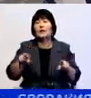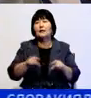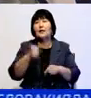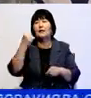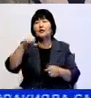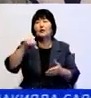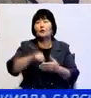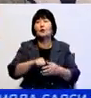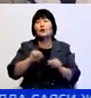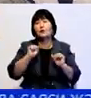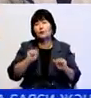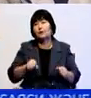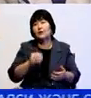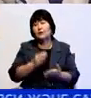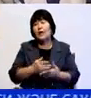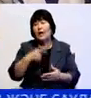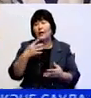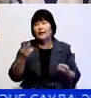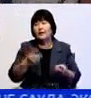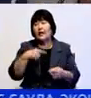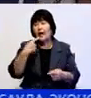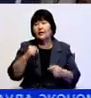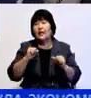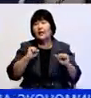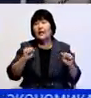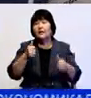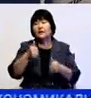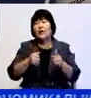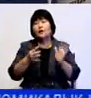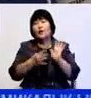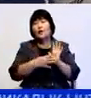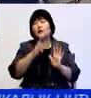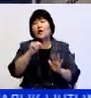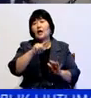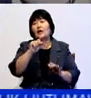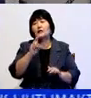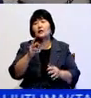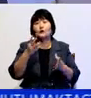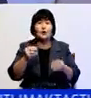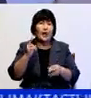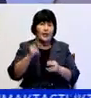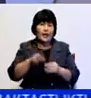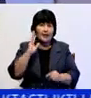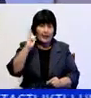тұғырынан көрінуіне мүмкіндігі бар. Айта кетейік, аталмыш спартакиада 9 қазан күні аяқталады.